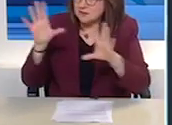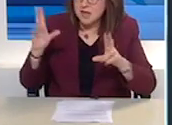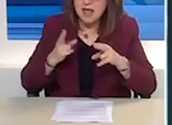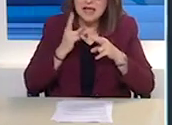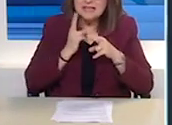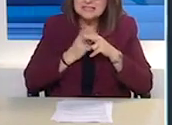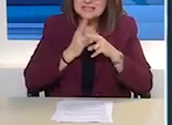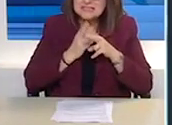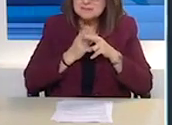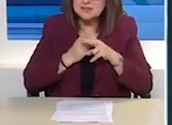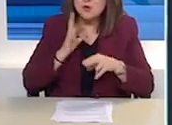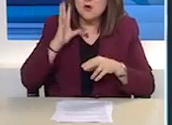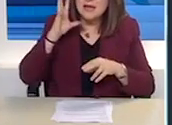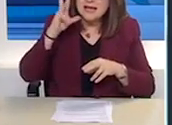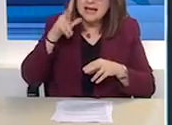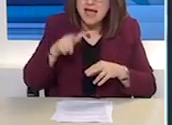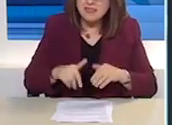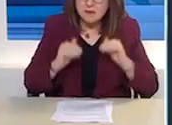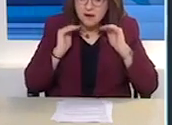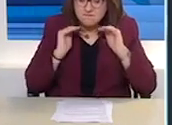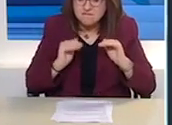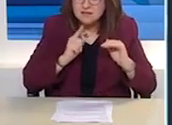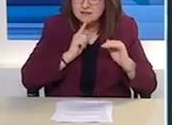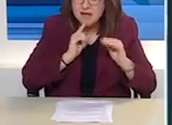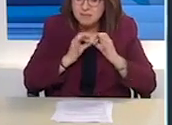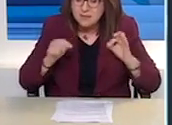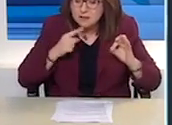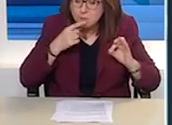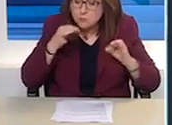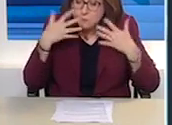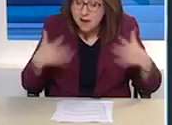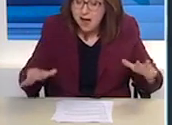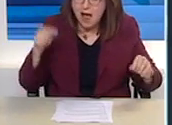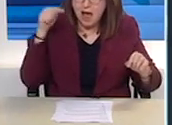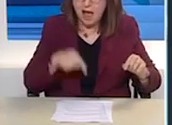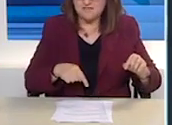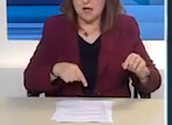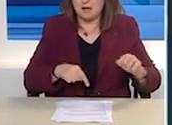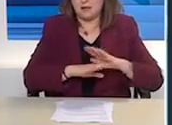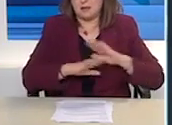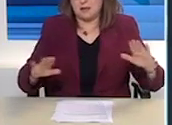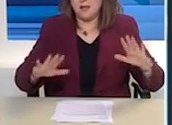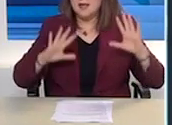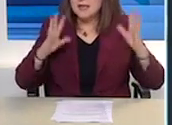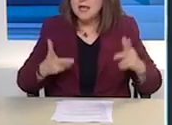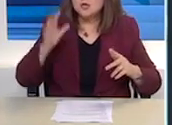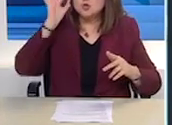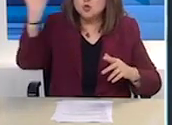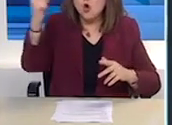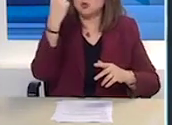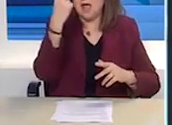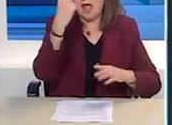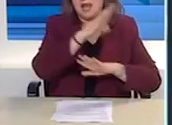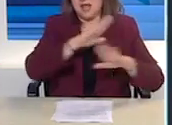είναι κάθε μέρα να παραμείνουμε προσιλωμένοι στο στόχο. Και ο στόχος είναι ένας. Να περιορίσουμε στο ελάχιστο τις κινήσεις